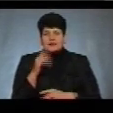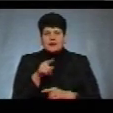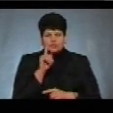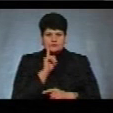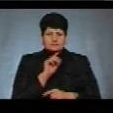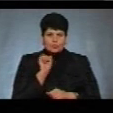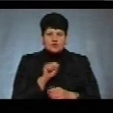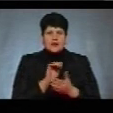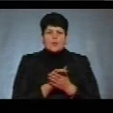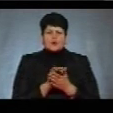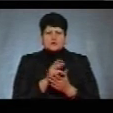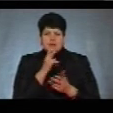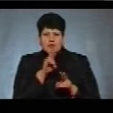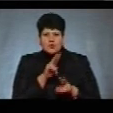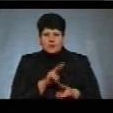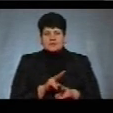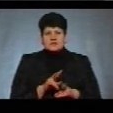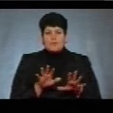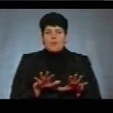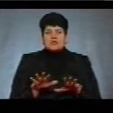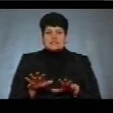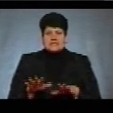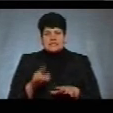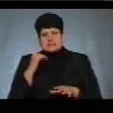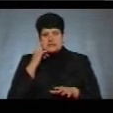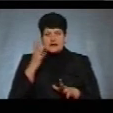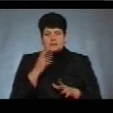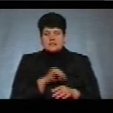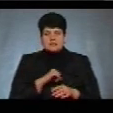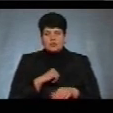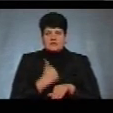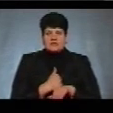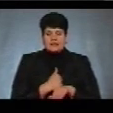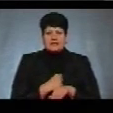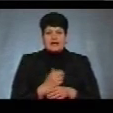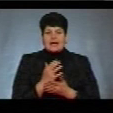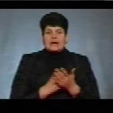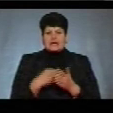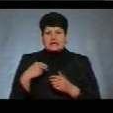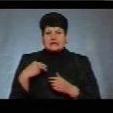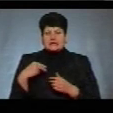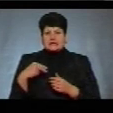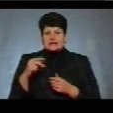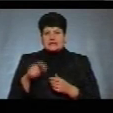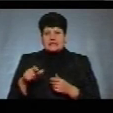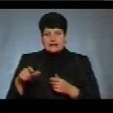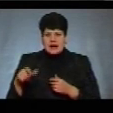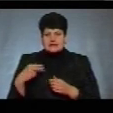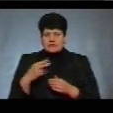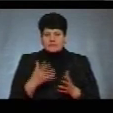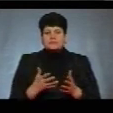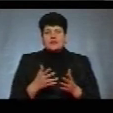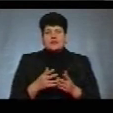можна ознайомитися з позиціями найрейтинговіших кандидатів щодо 22 сфер політики,